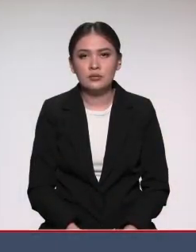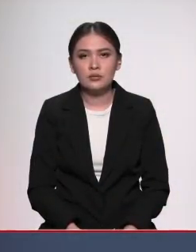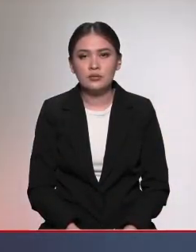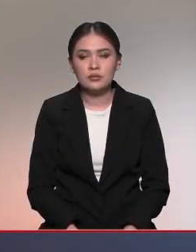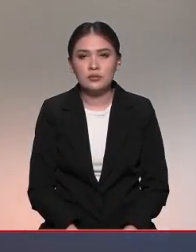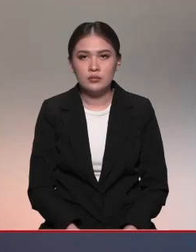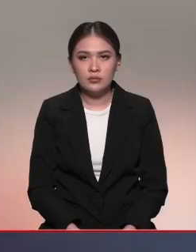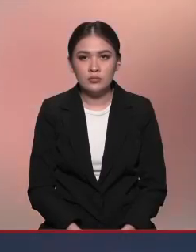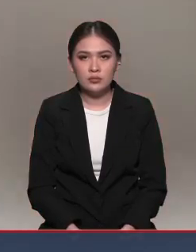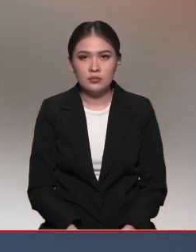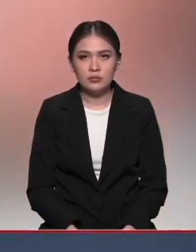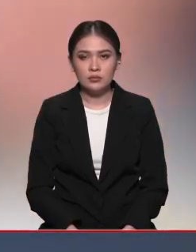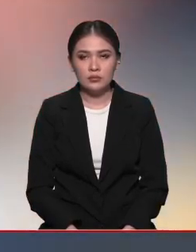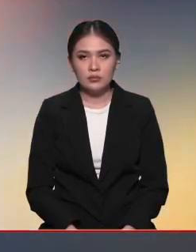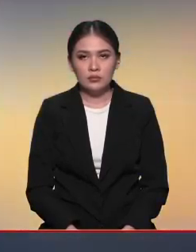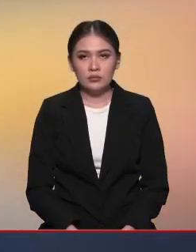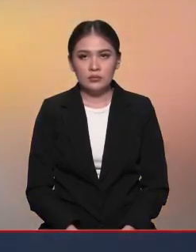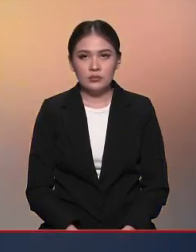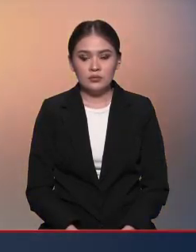Пойдем поешь.